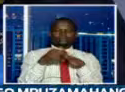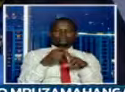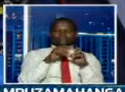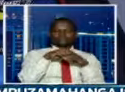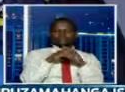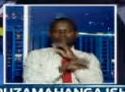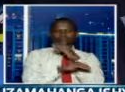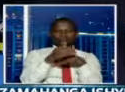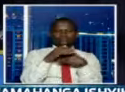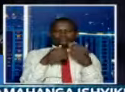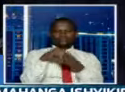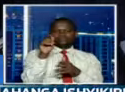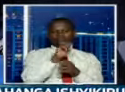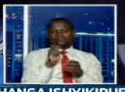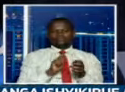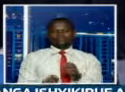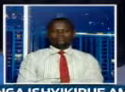mu gihugu cy'abaturanyi cya Tanzania.